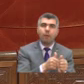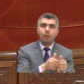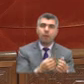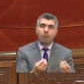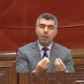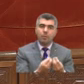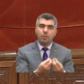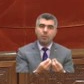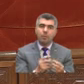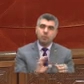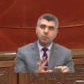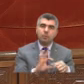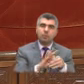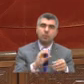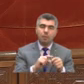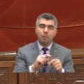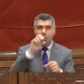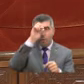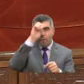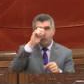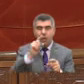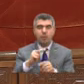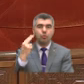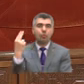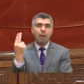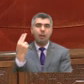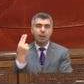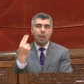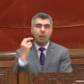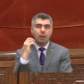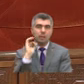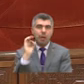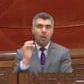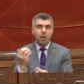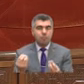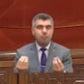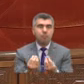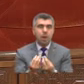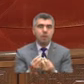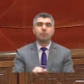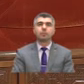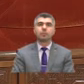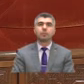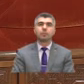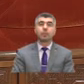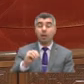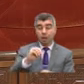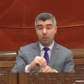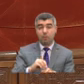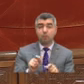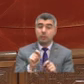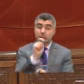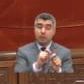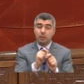مؤسسات المجمع الشريف للفوسفات وجامعة محمد السادس متعددات التخصصات ببنغرير، وكننظموا